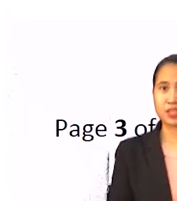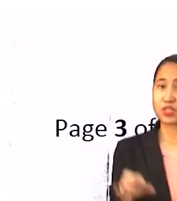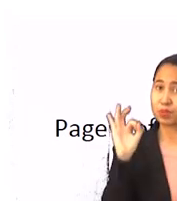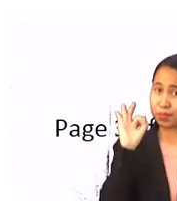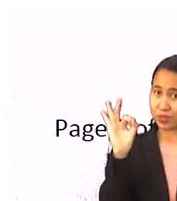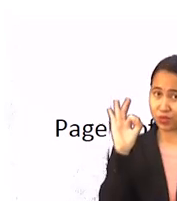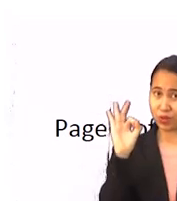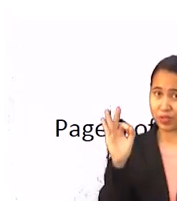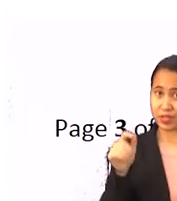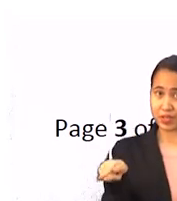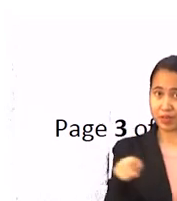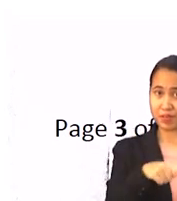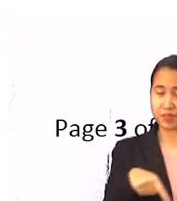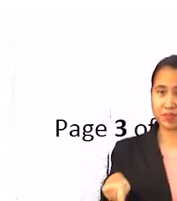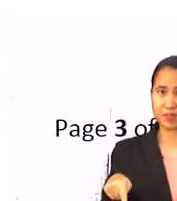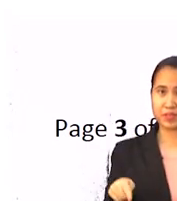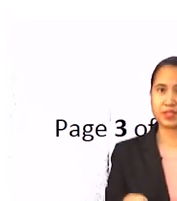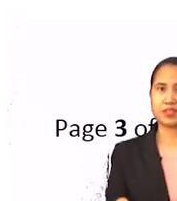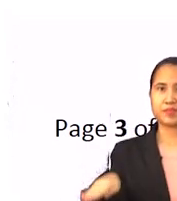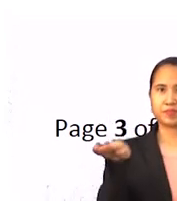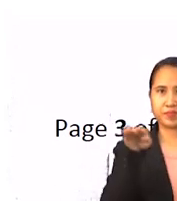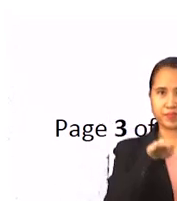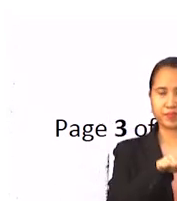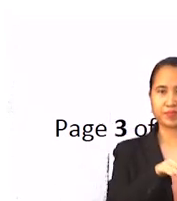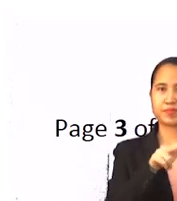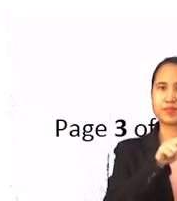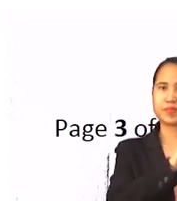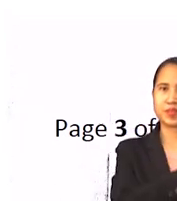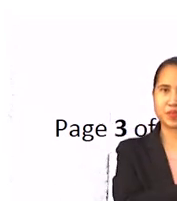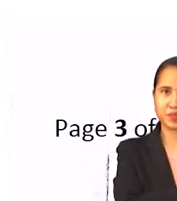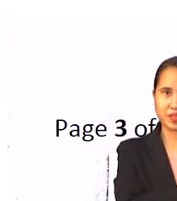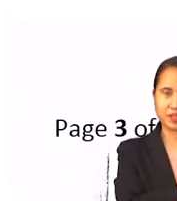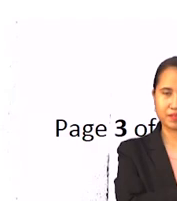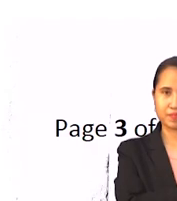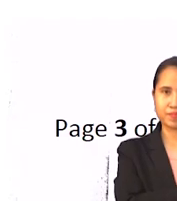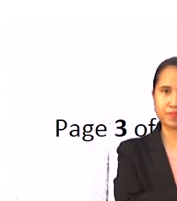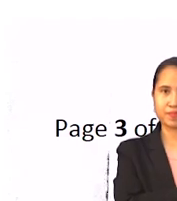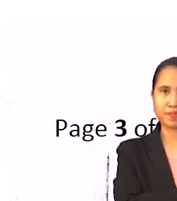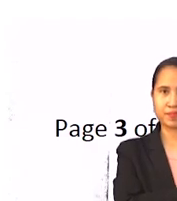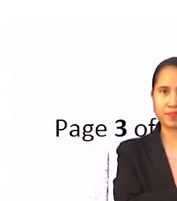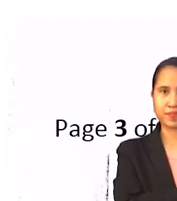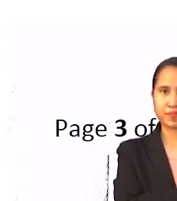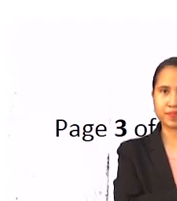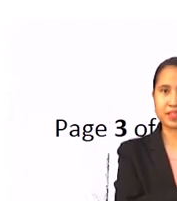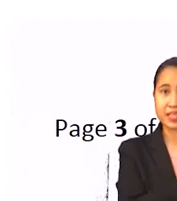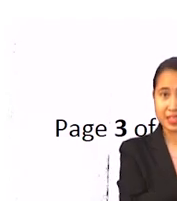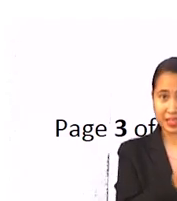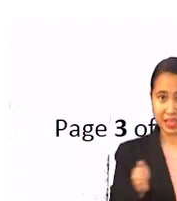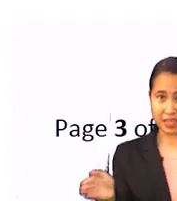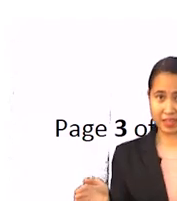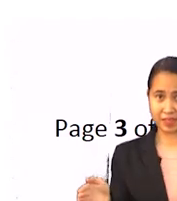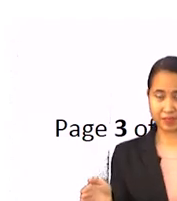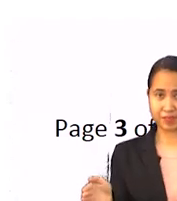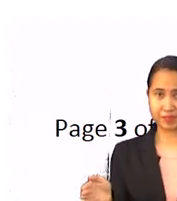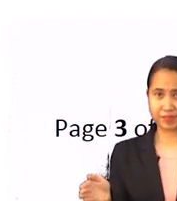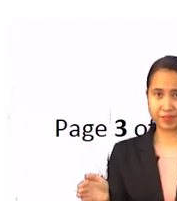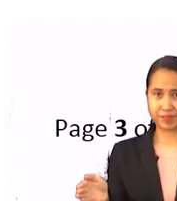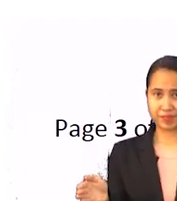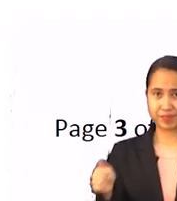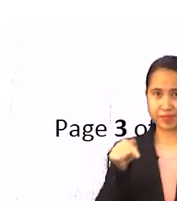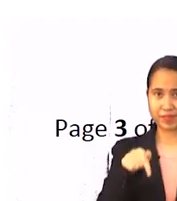geval, conform artikel 23 lid 2 wet constitutioneel hof, is van de termijn van artikel 23 lid